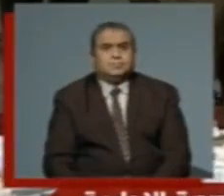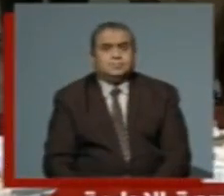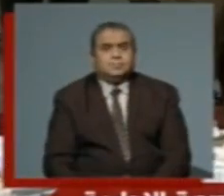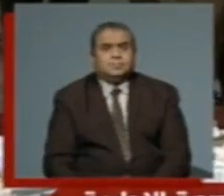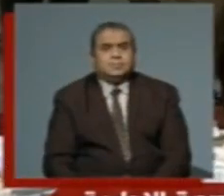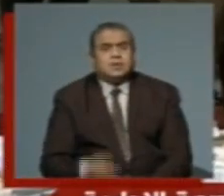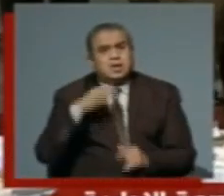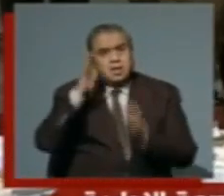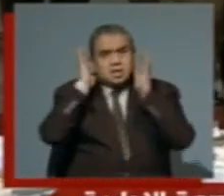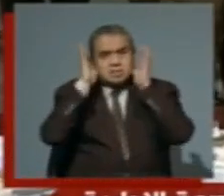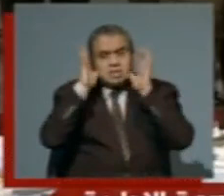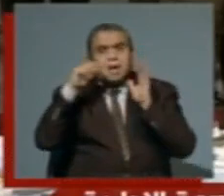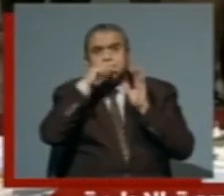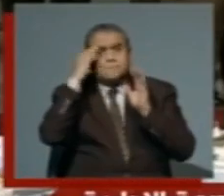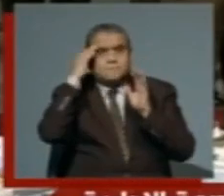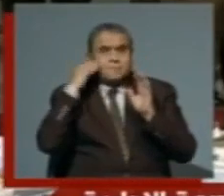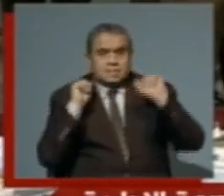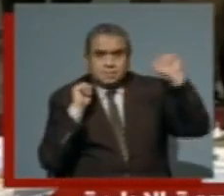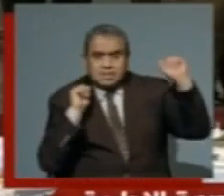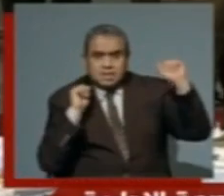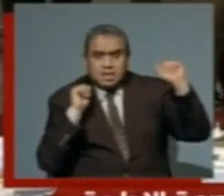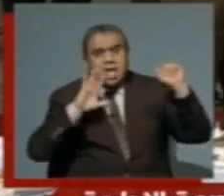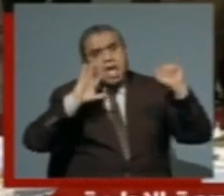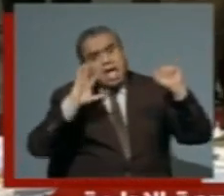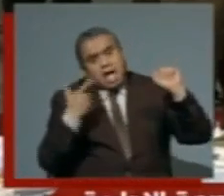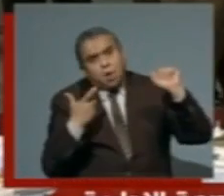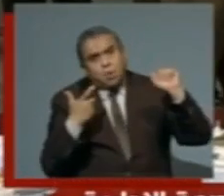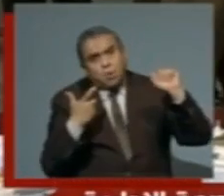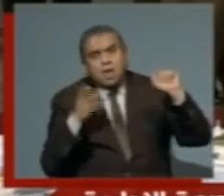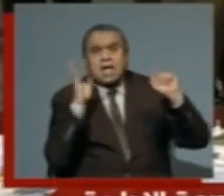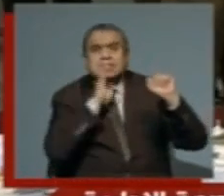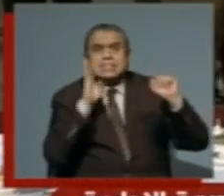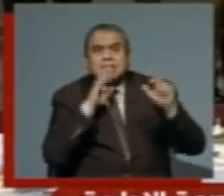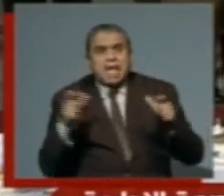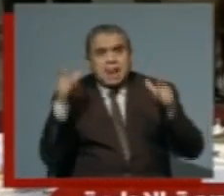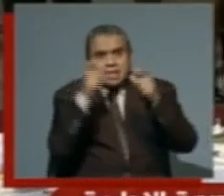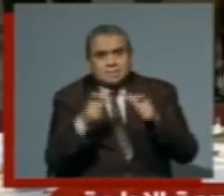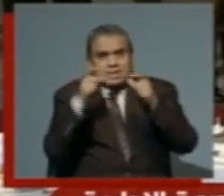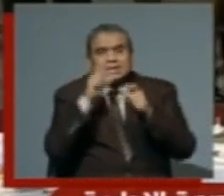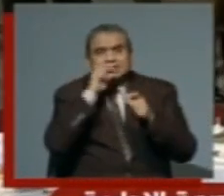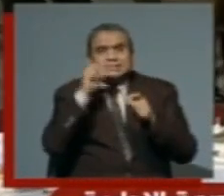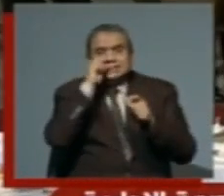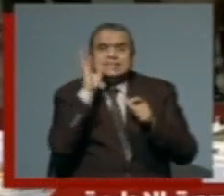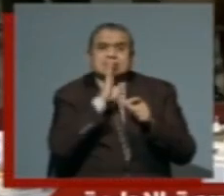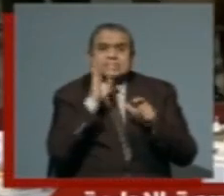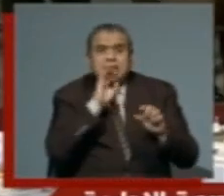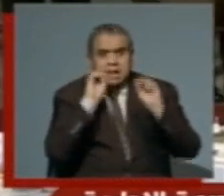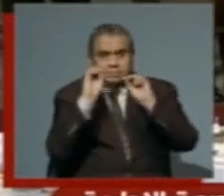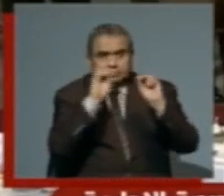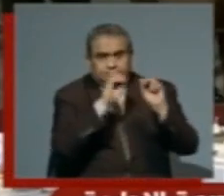للصلاه للسيدات او يا فندم يستخدم في الدروس الدينيه تتم فيها عندنا بعد كده يا فندم